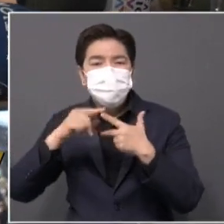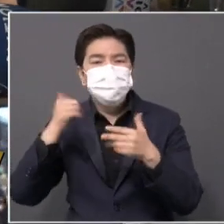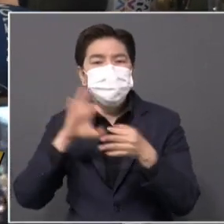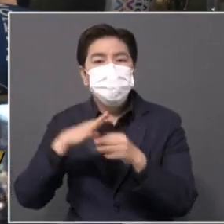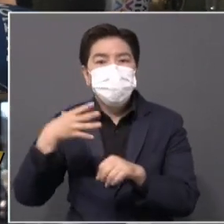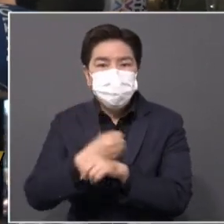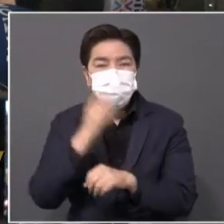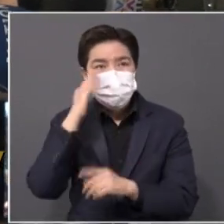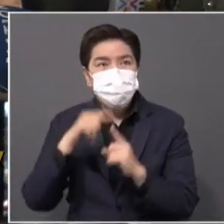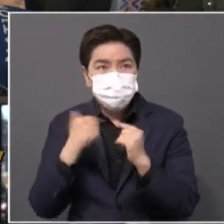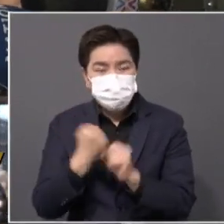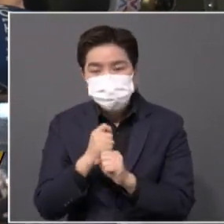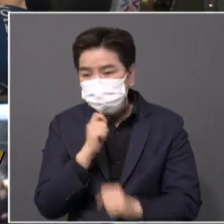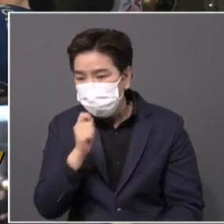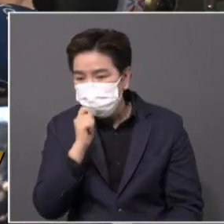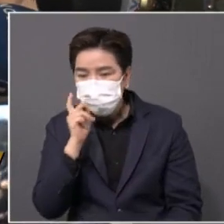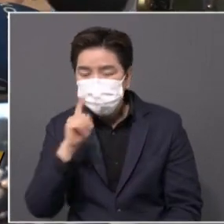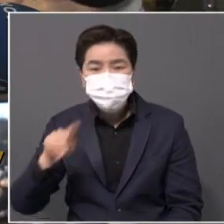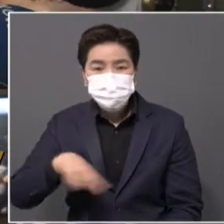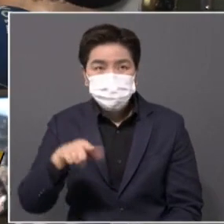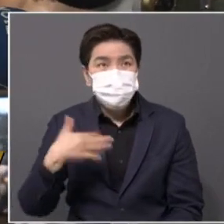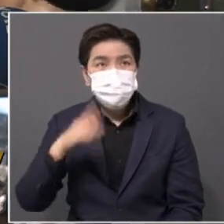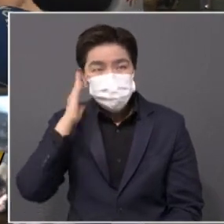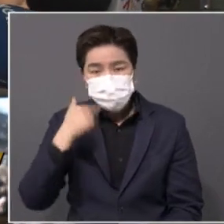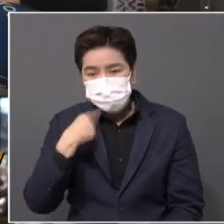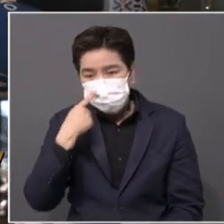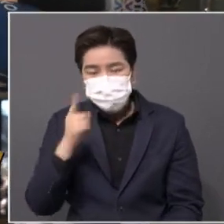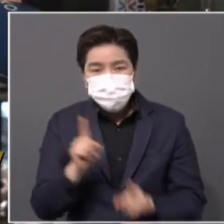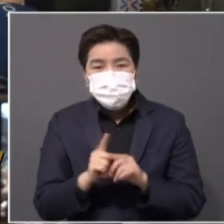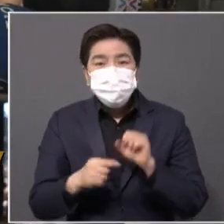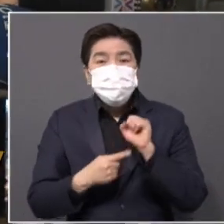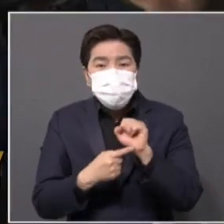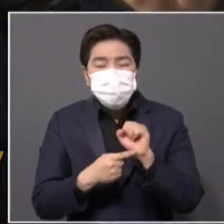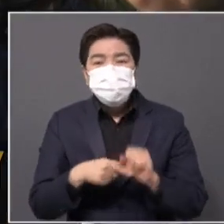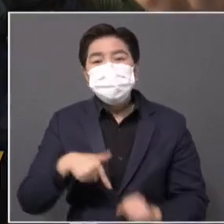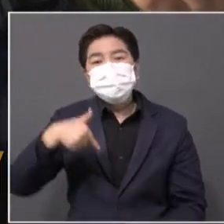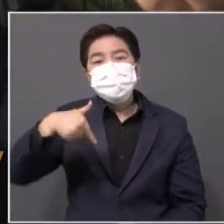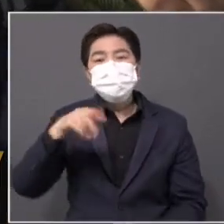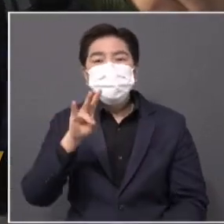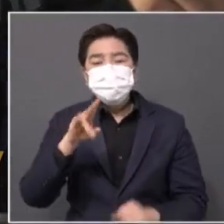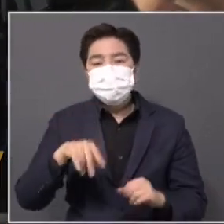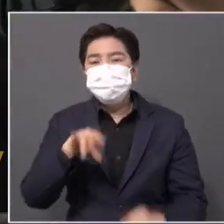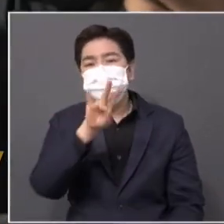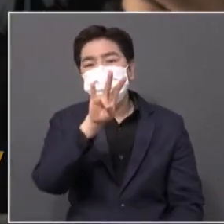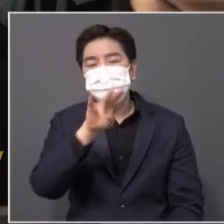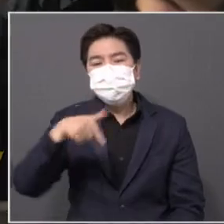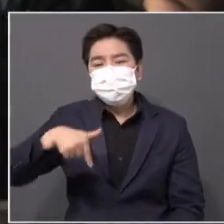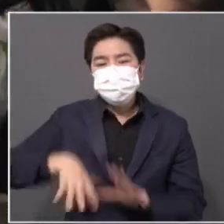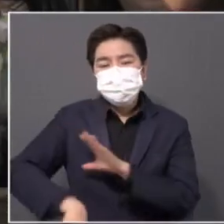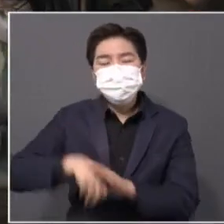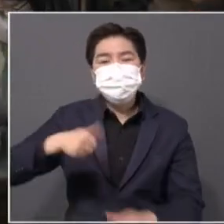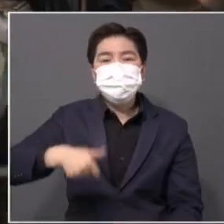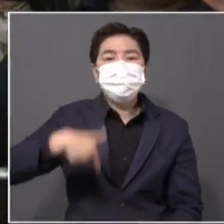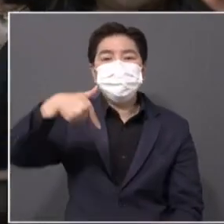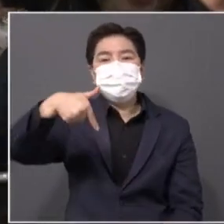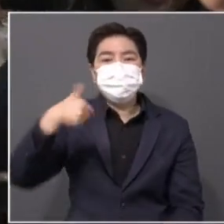โดยผนังในอนุทินได้ให้สัมภาษณ์กับผู้สื่อข่าวได้มีการโชว์สัญลักษณ์หมายเลข 7ซึ่งเป็นหมายเลขที่คุณอนุทินจับได้ด้วย